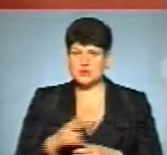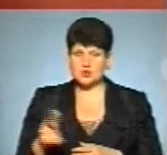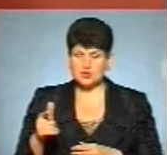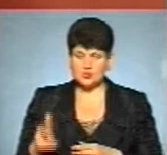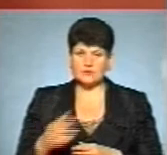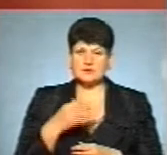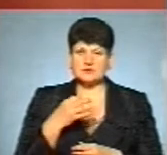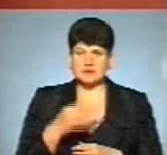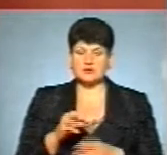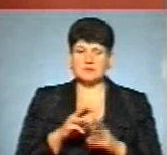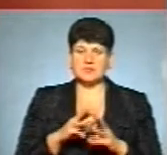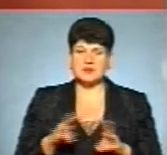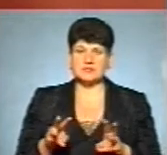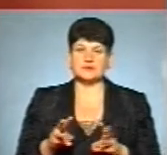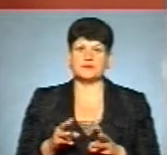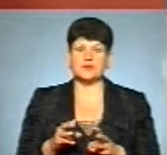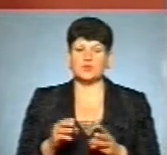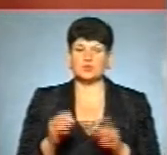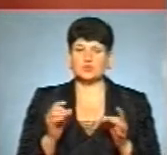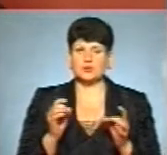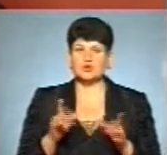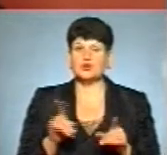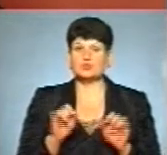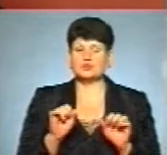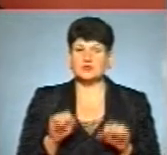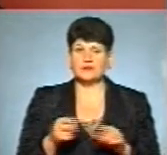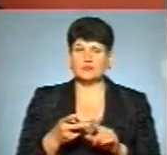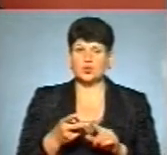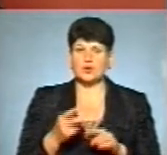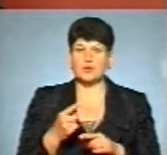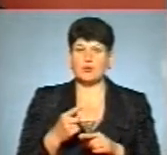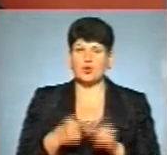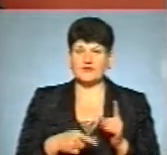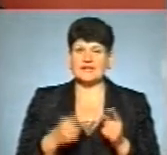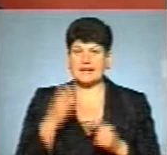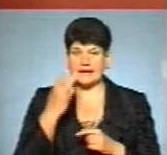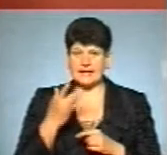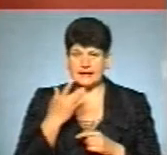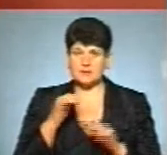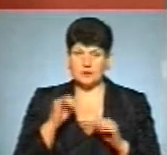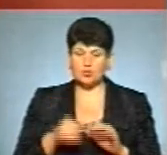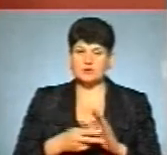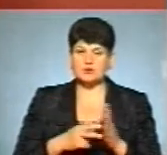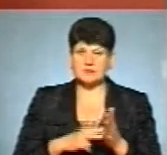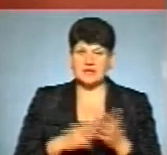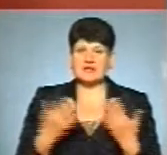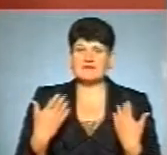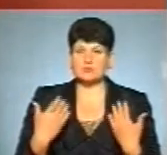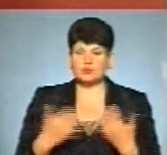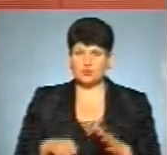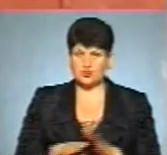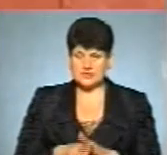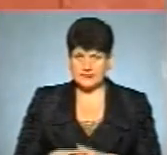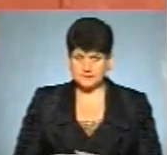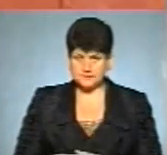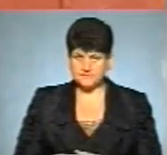слова міністра інфраструктури Криклія, що ймовірніше в другій половині літа ми вже можемо запланувати якісь відпустки. Ну,